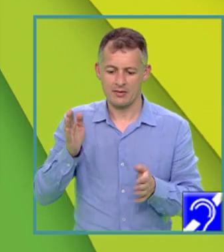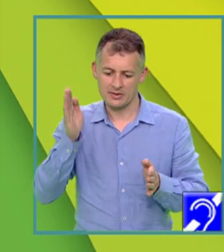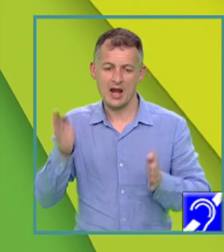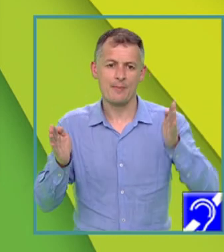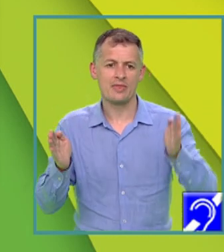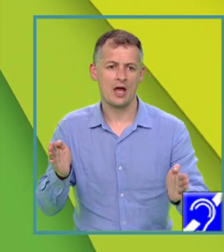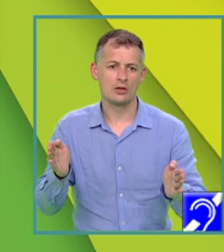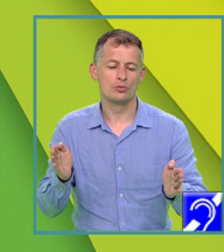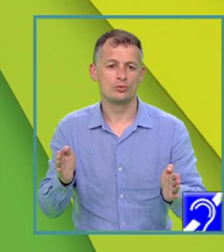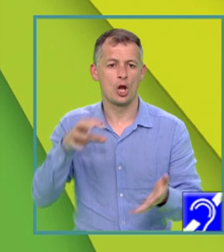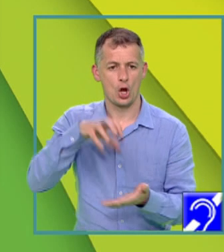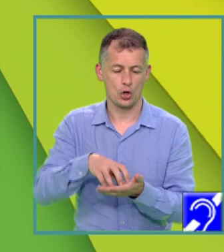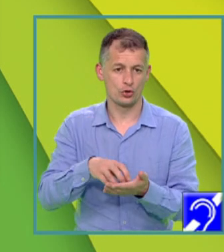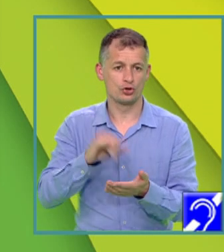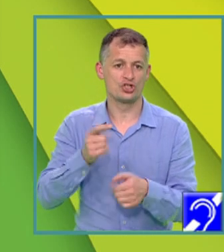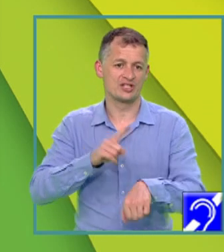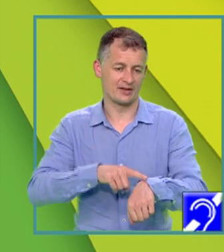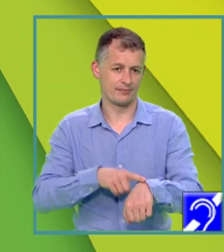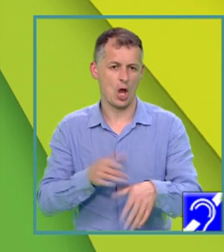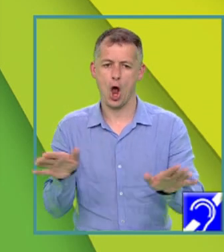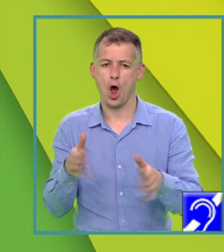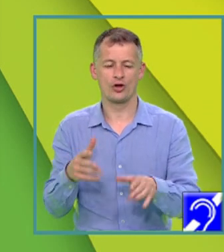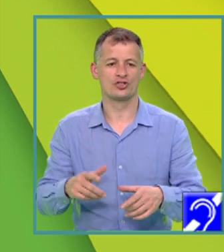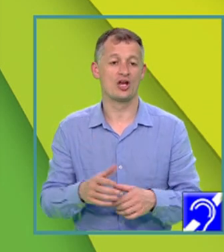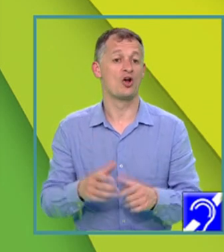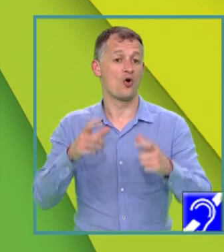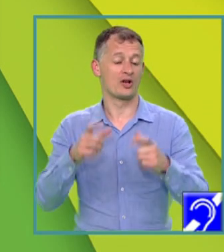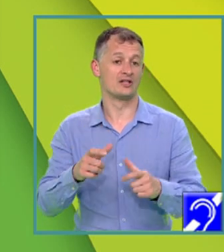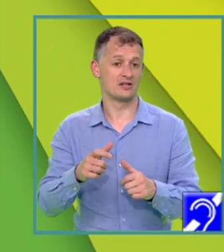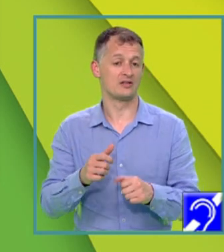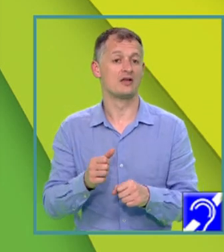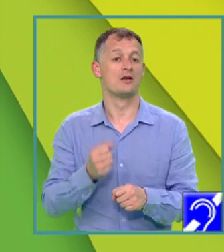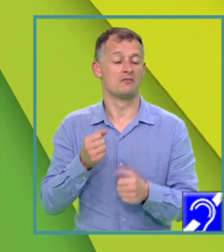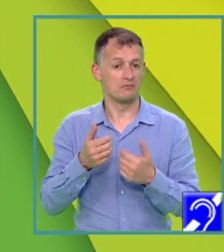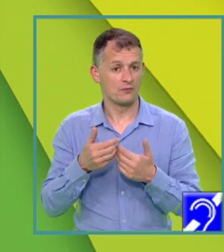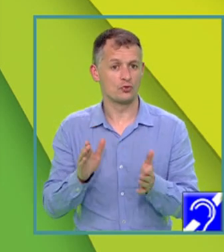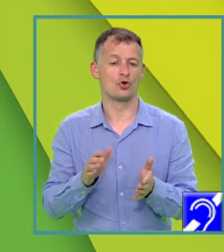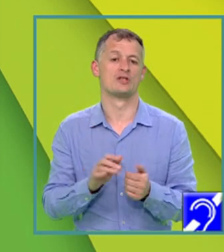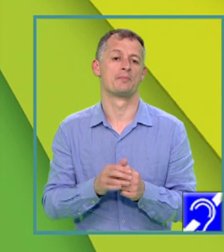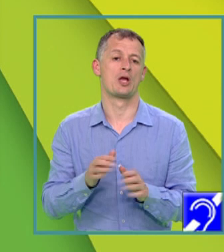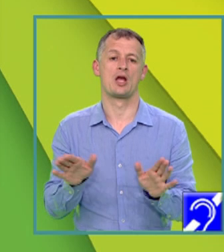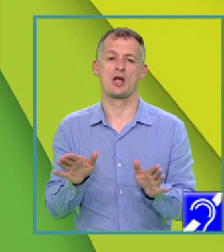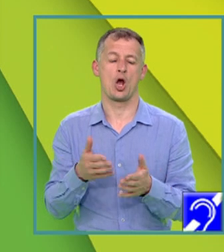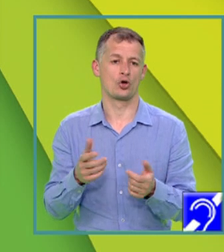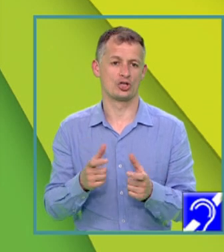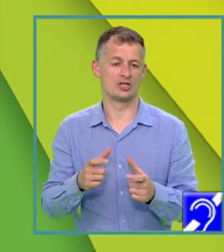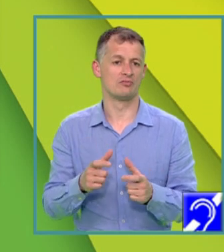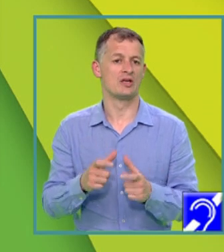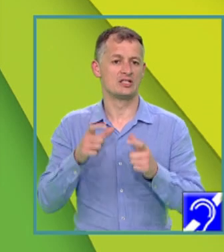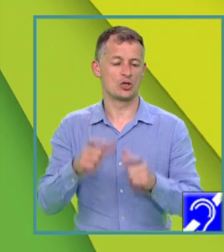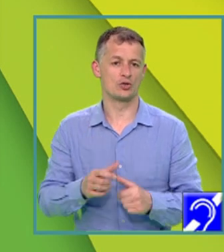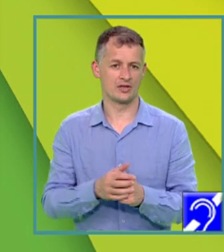temporal. Orice organizație funcționează pe baza unei instituții sociale, însă nu orice instituție există sub forma